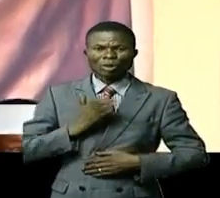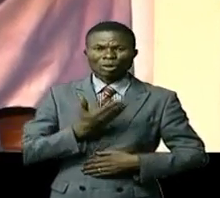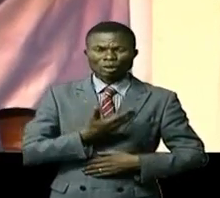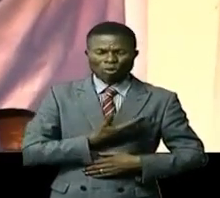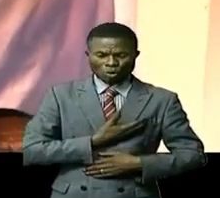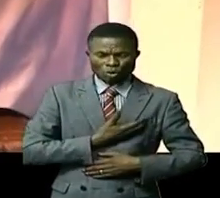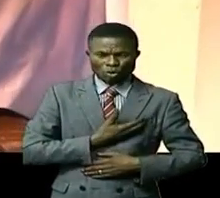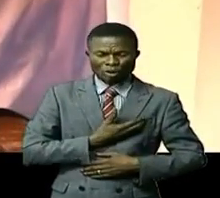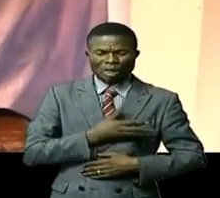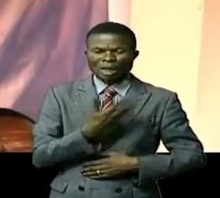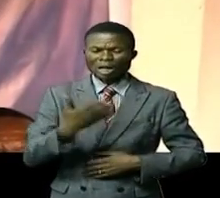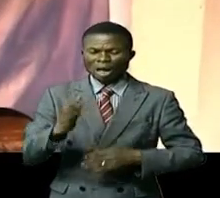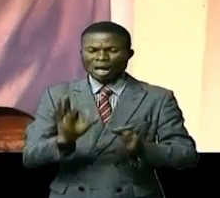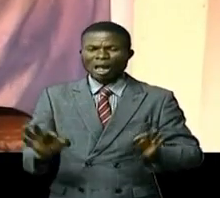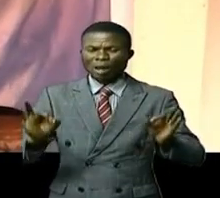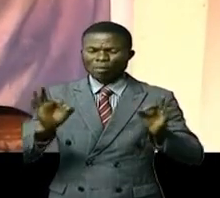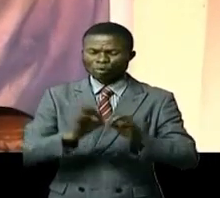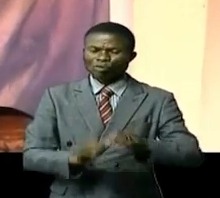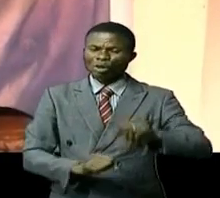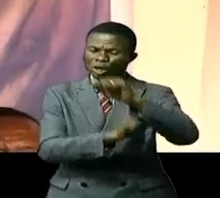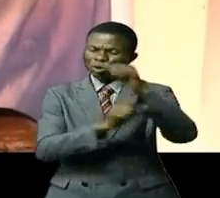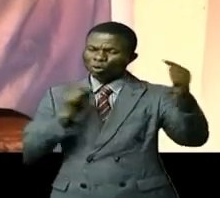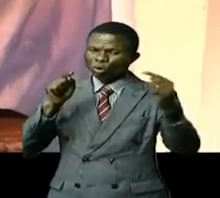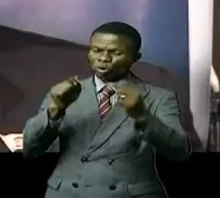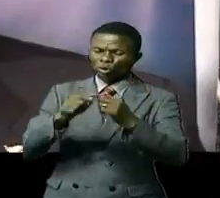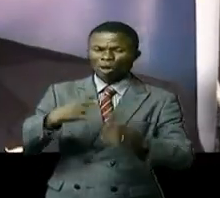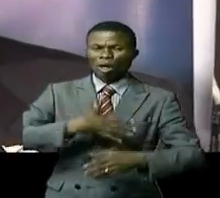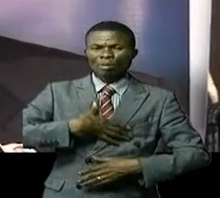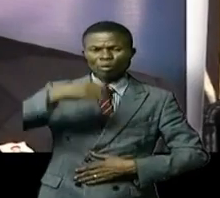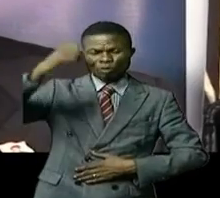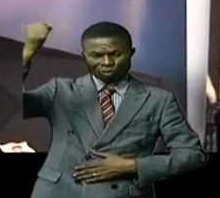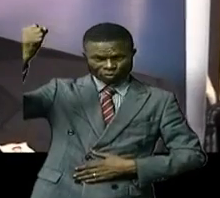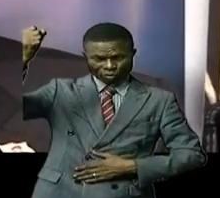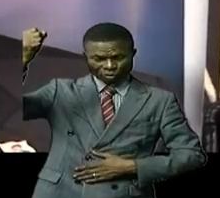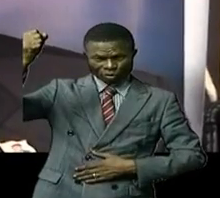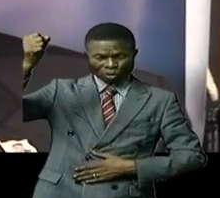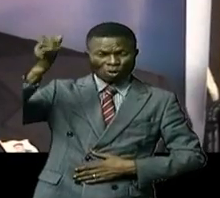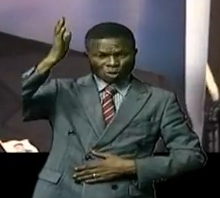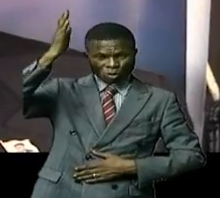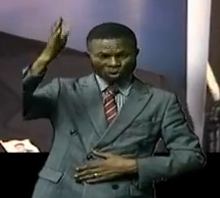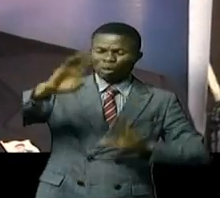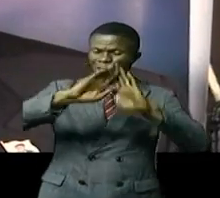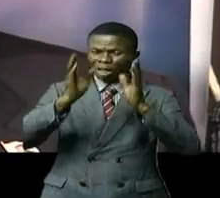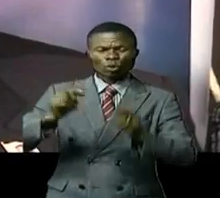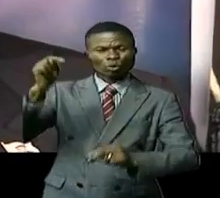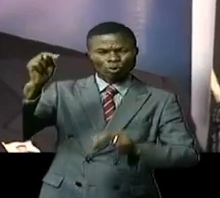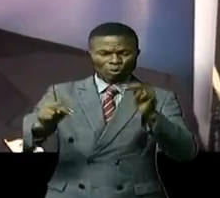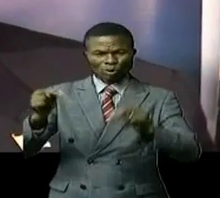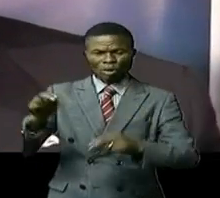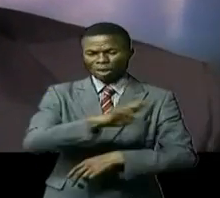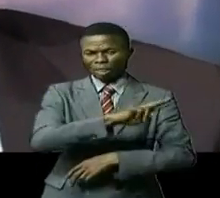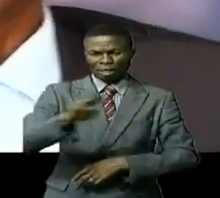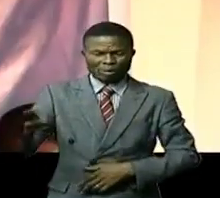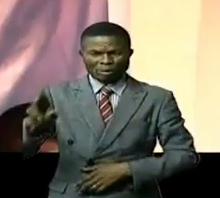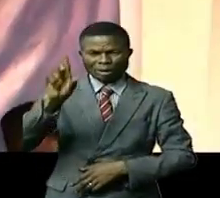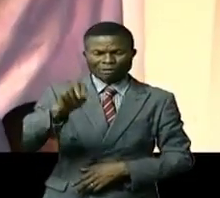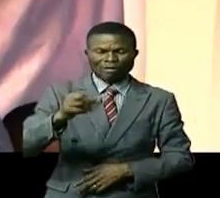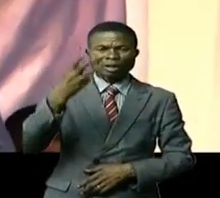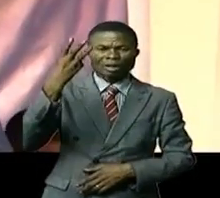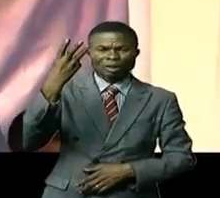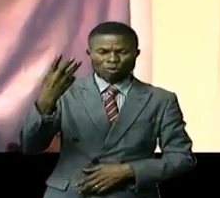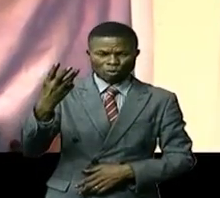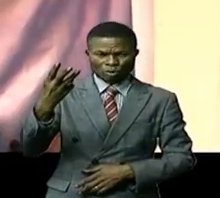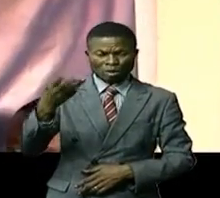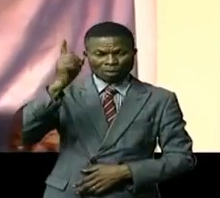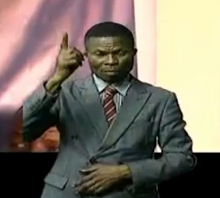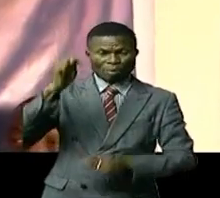boussole qui va nous guider jusqu'à la victoire certaine et à tous les niveaux en 2023. Le premier